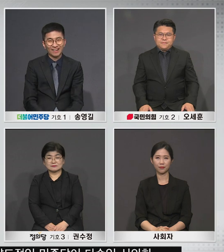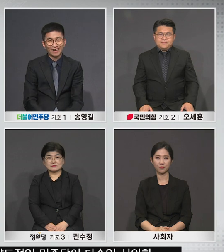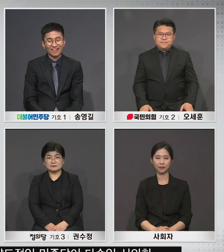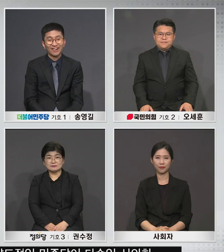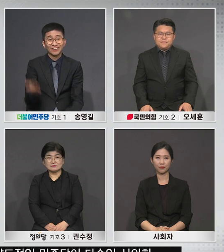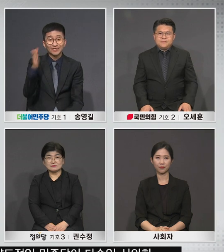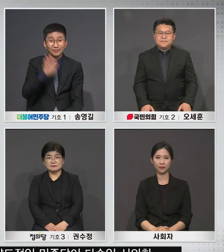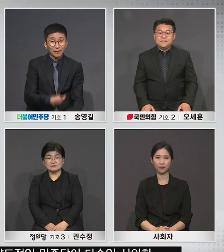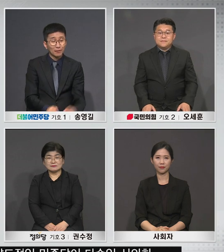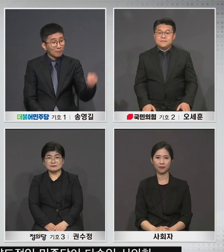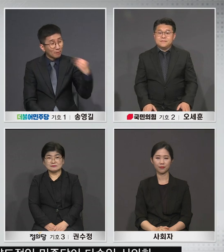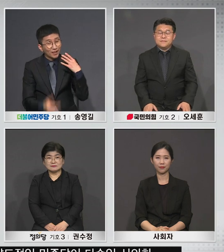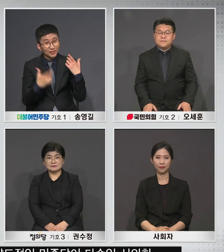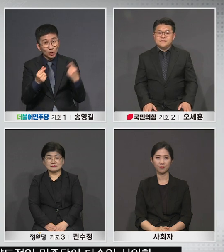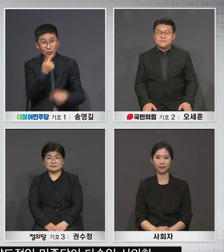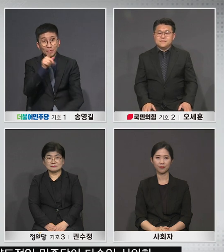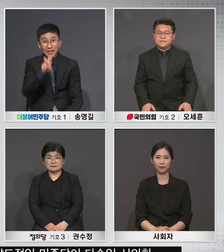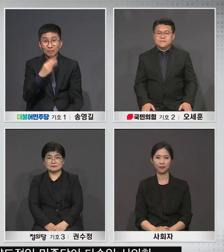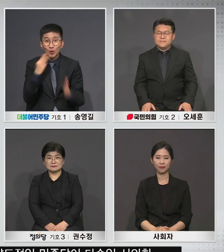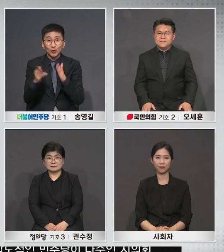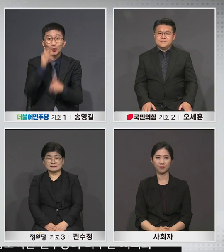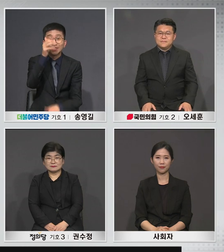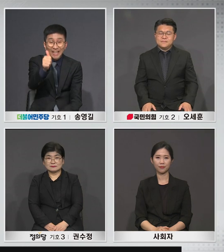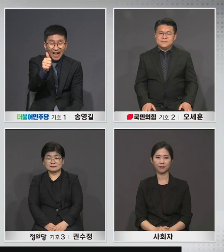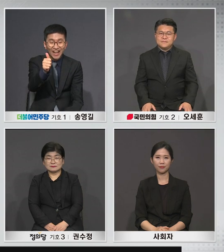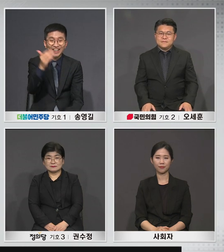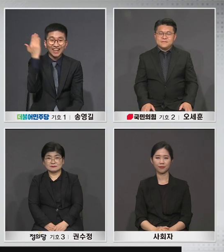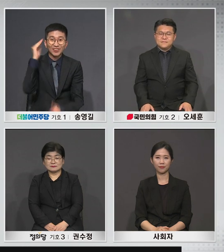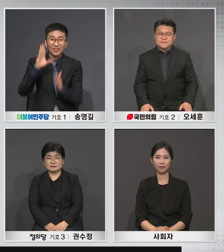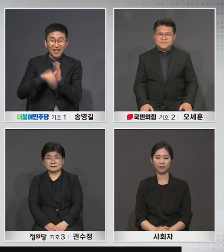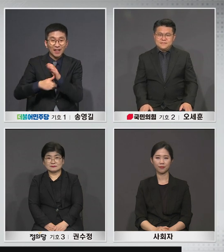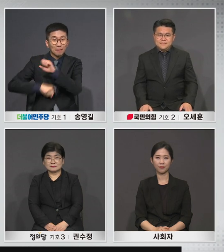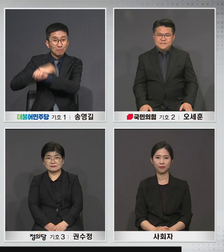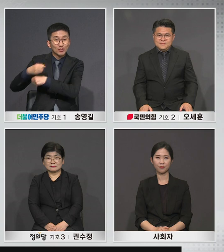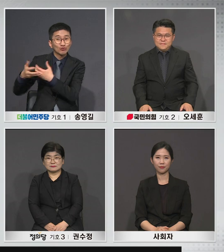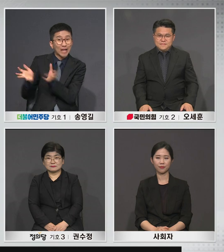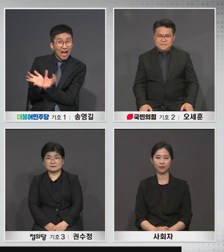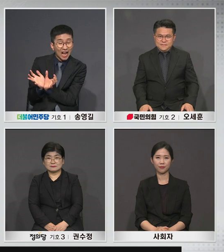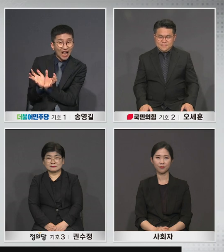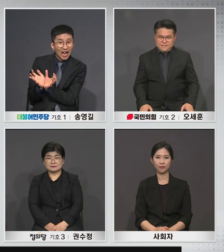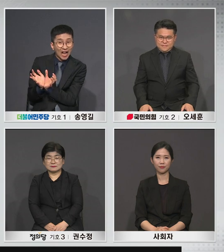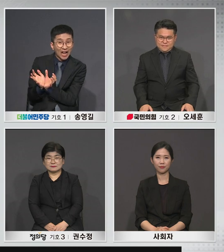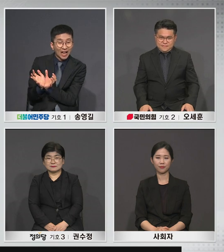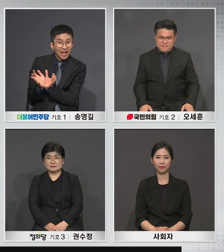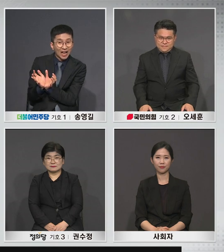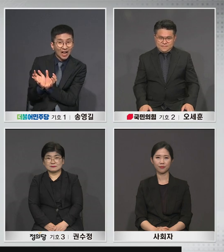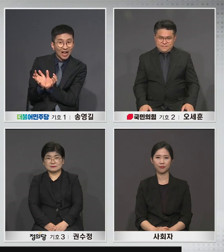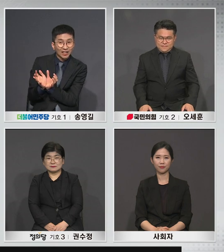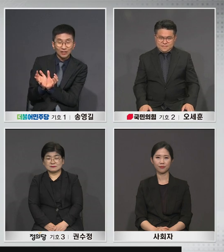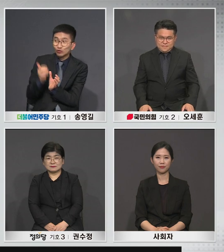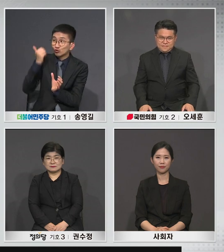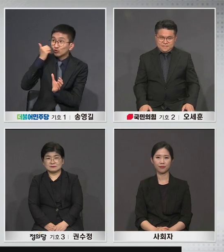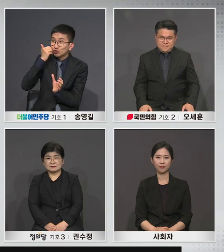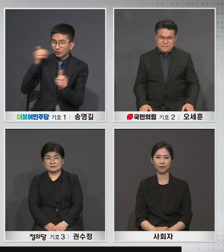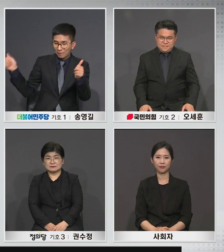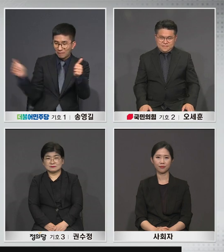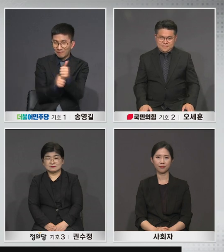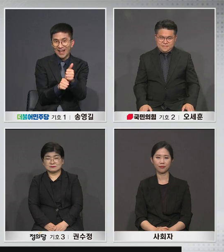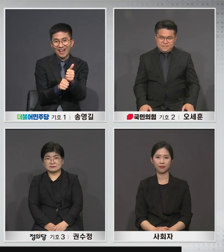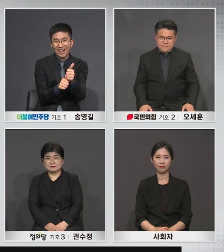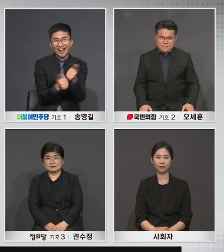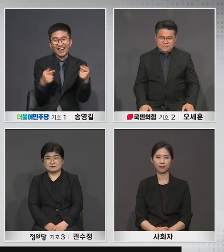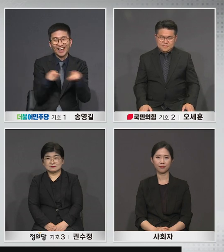계속 말한 것처럼 남경필 도지사는 민주당 정무부시사를 임명해서 협치를 했는데.